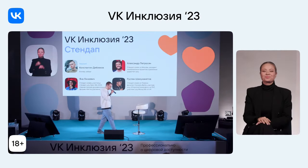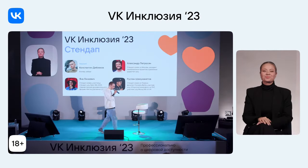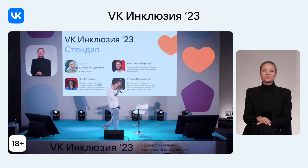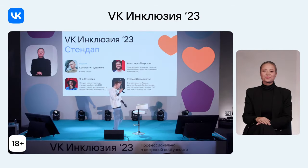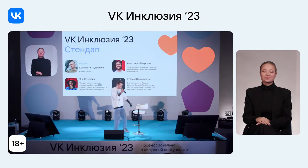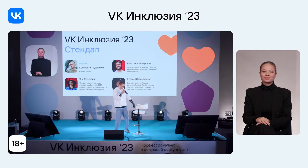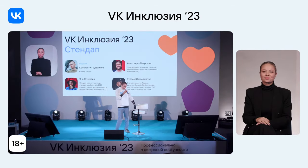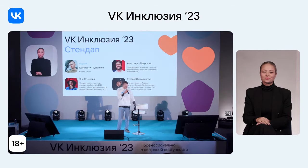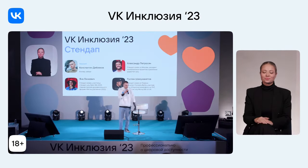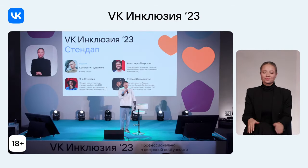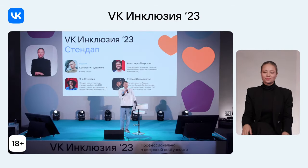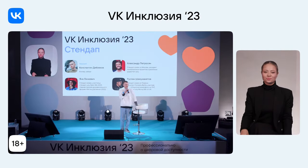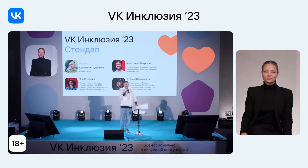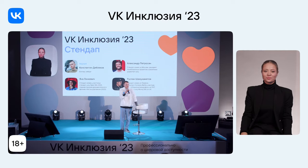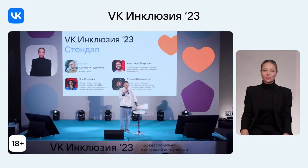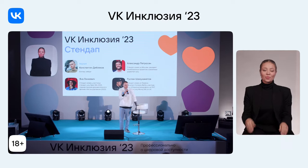Да.